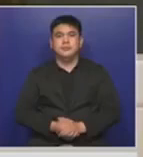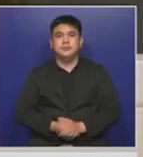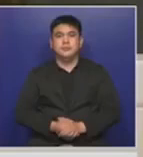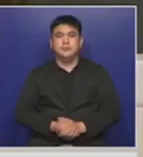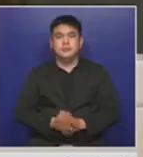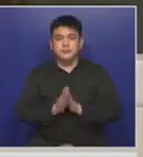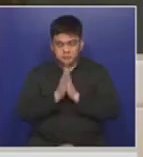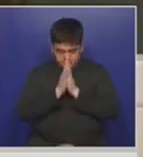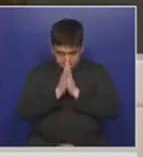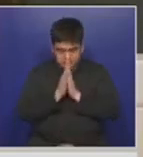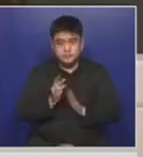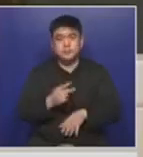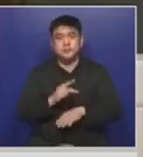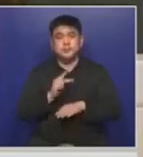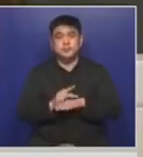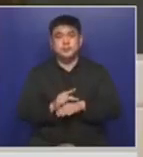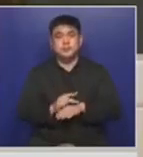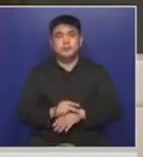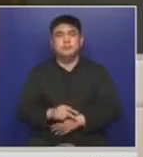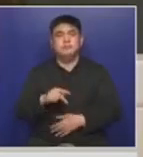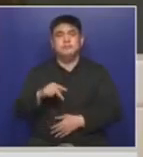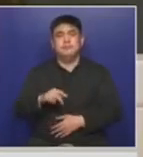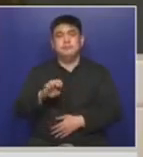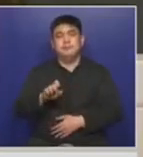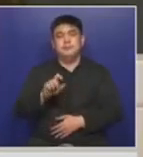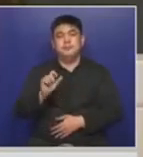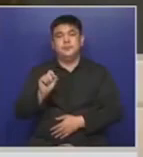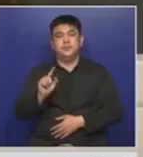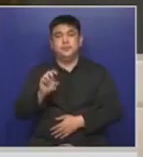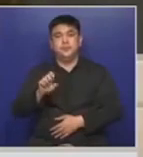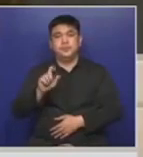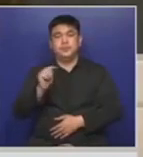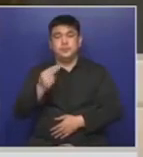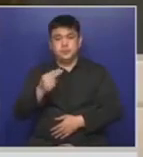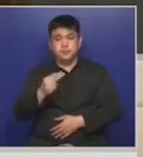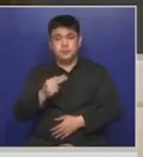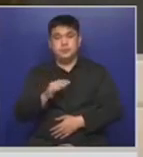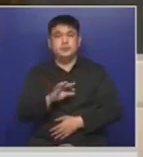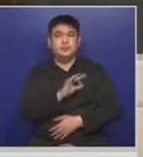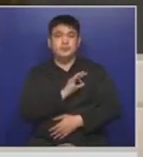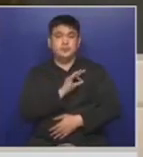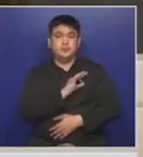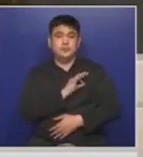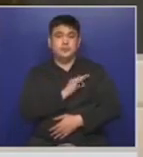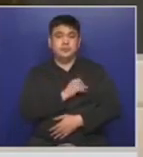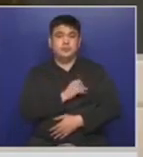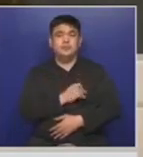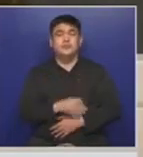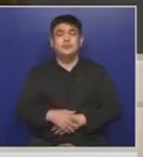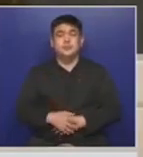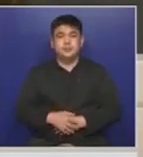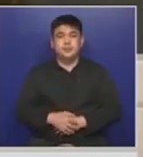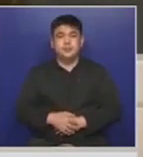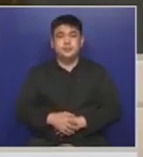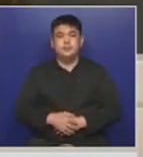รียนท่านประธานที่เคารพกระผมนายพิสิทธิ์ลีอาธรรมสมาชิกสภาผู้แทนราษฎรแบบบัญชีรายชื่อพรรคประ